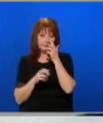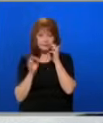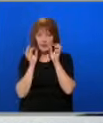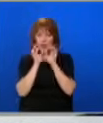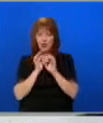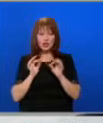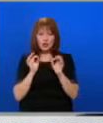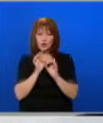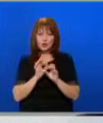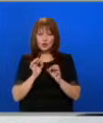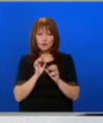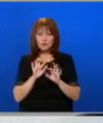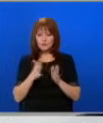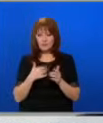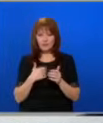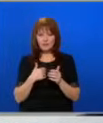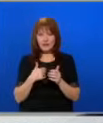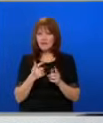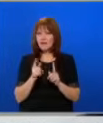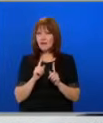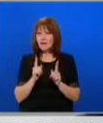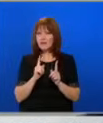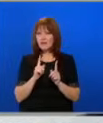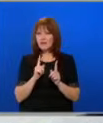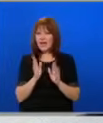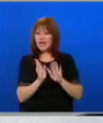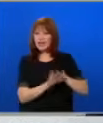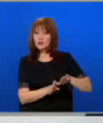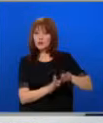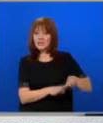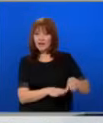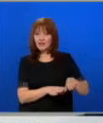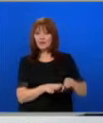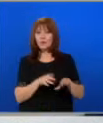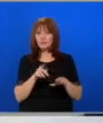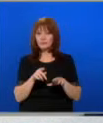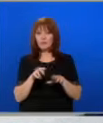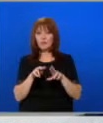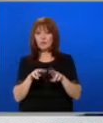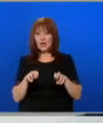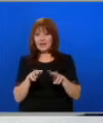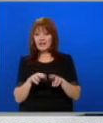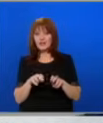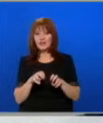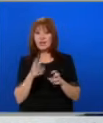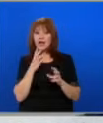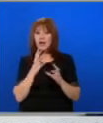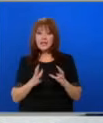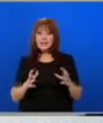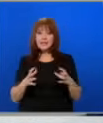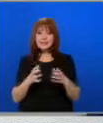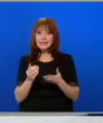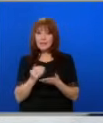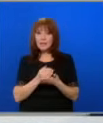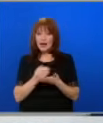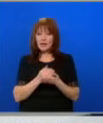Нищо според мен не е пренебрегнато и не е анализирано по време на разследването. Събраха се